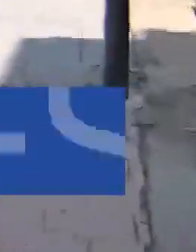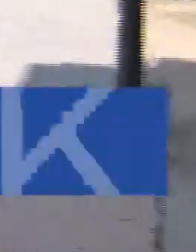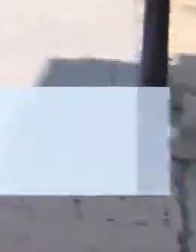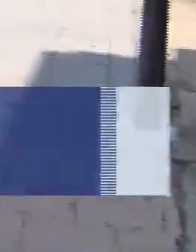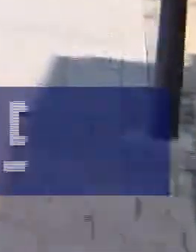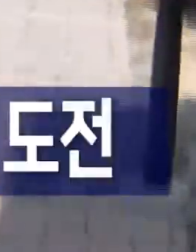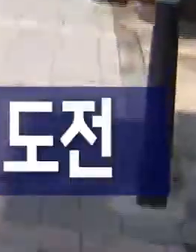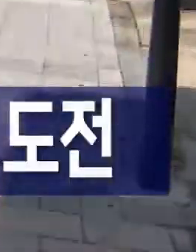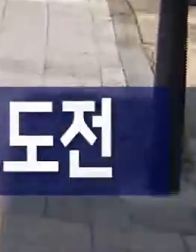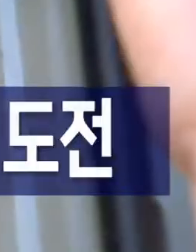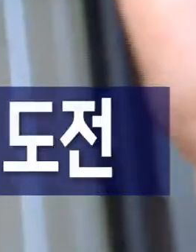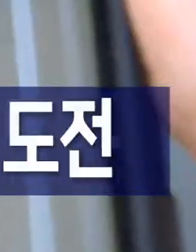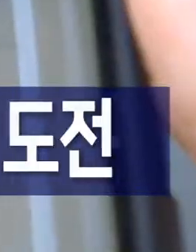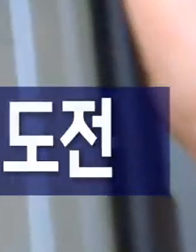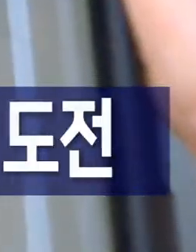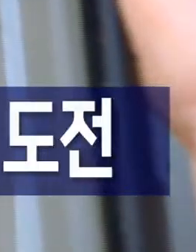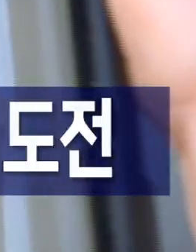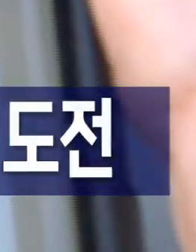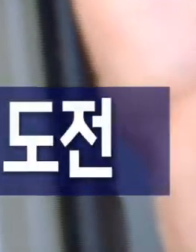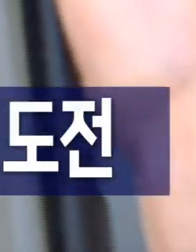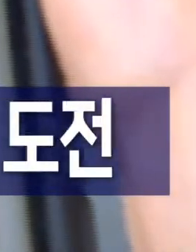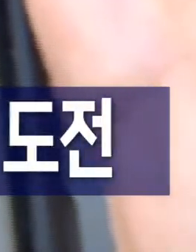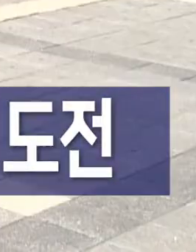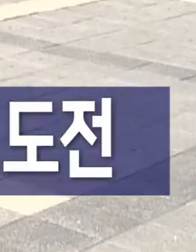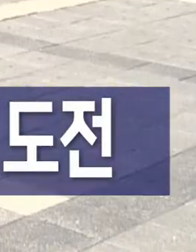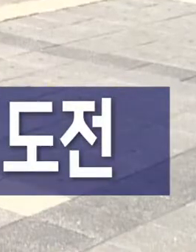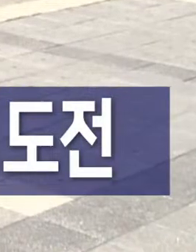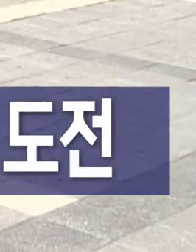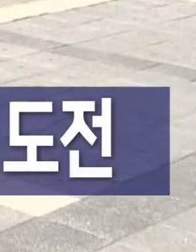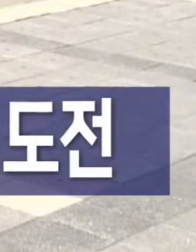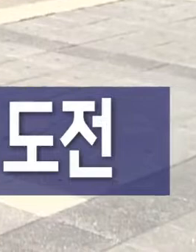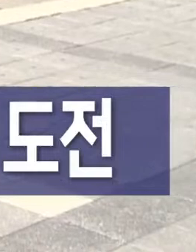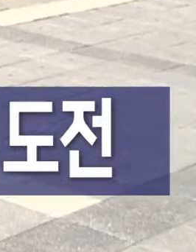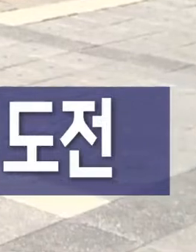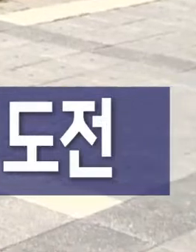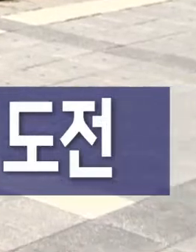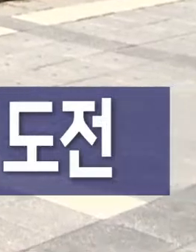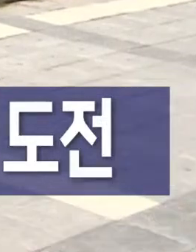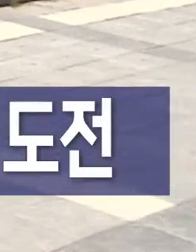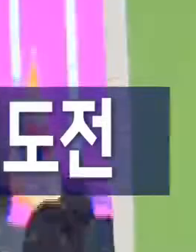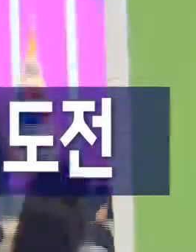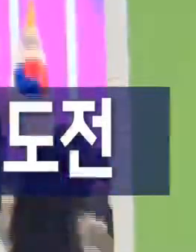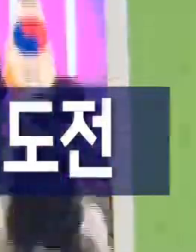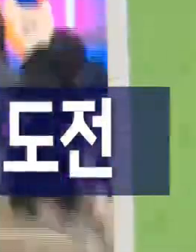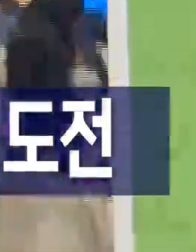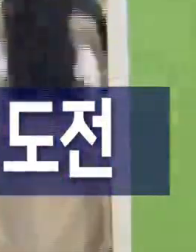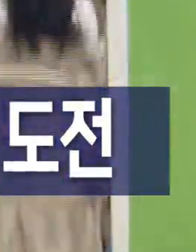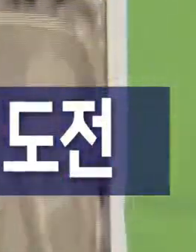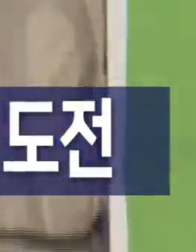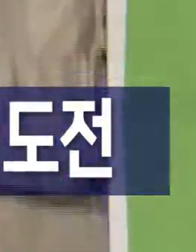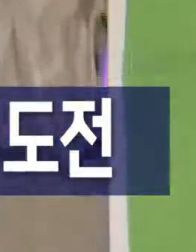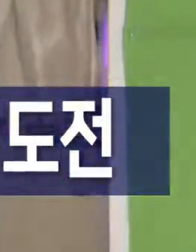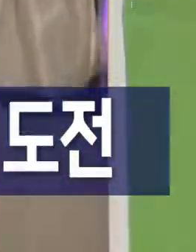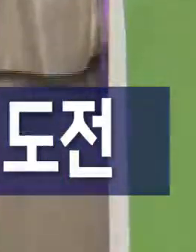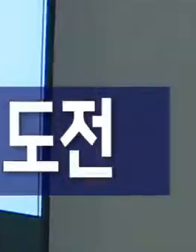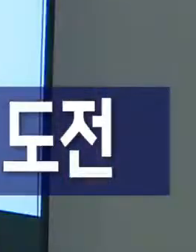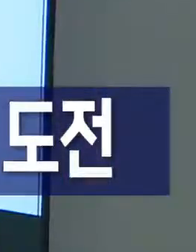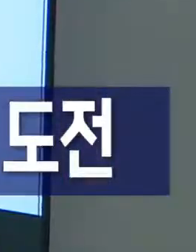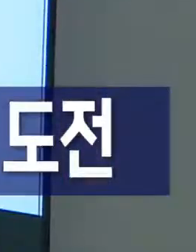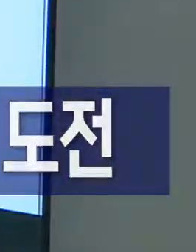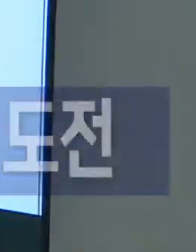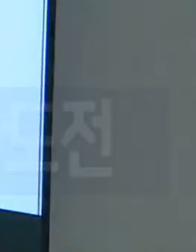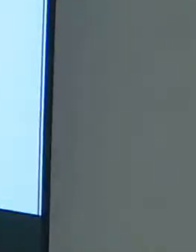청주시가 스마트 관광도시에 도전합니다. 스마트폰 앱으로 여행 계획과 숙식 예약, 관광 안내까지 가능한